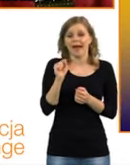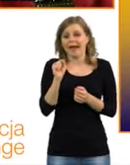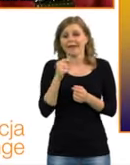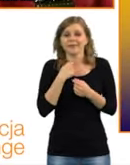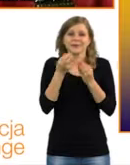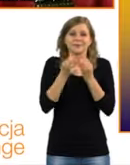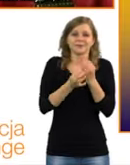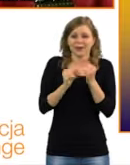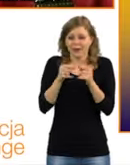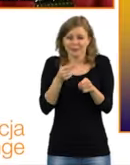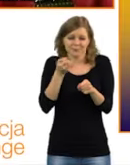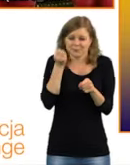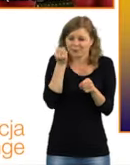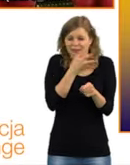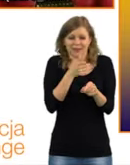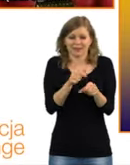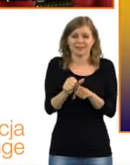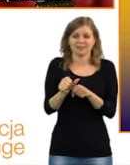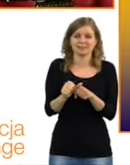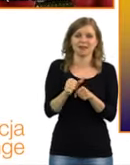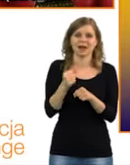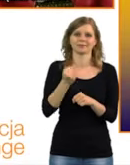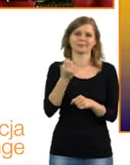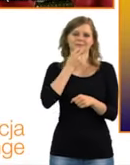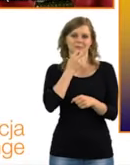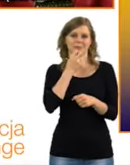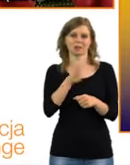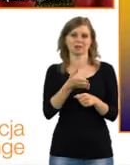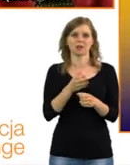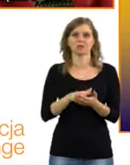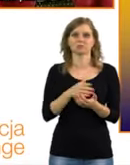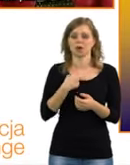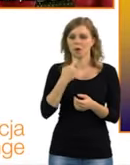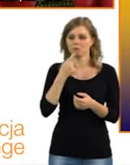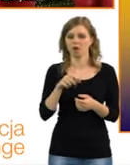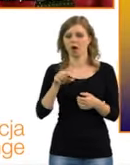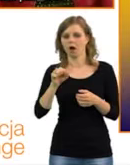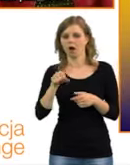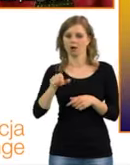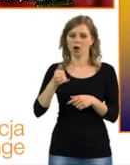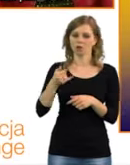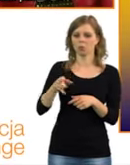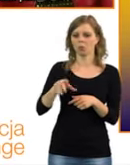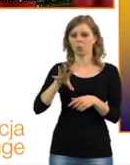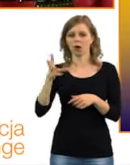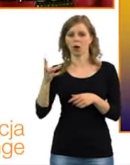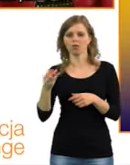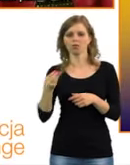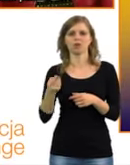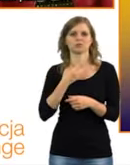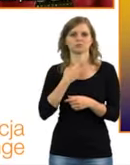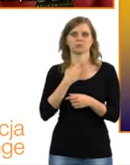jak ty jesteś brzydki, to dziecko się będzie śmiało. A ja powiem, ach, jaki ty